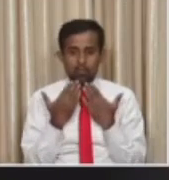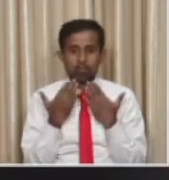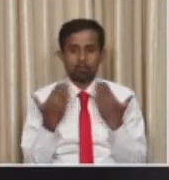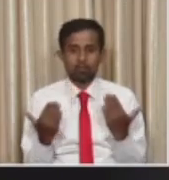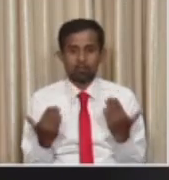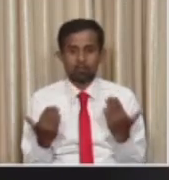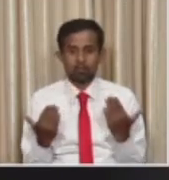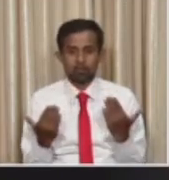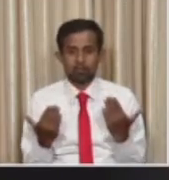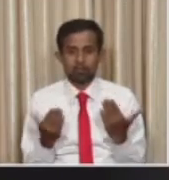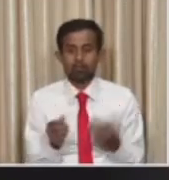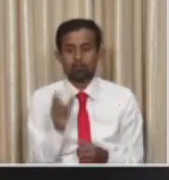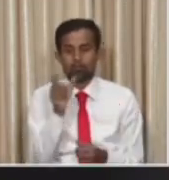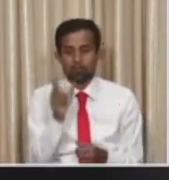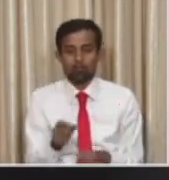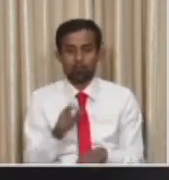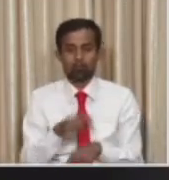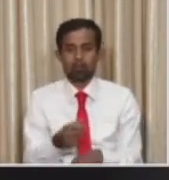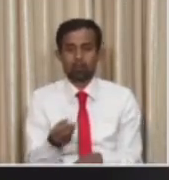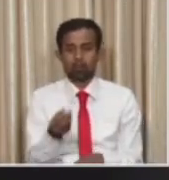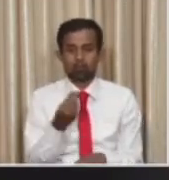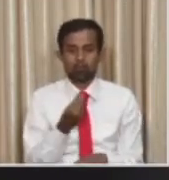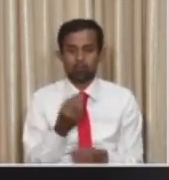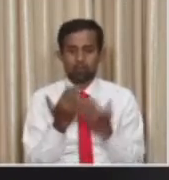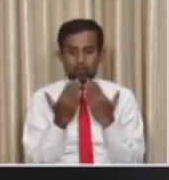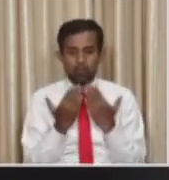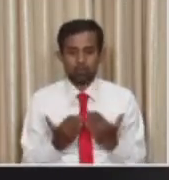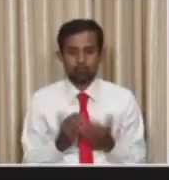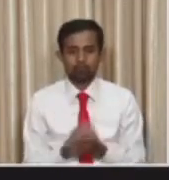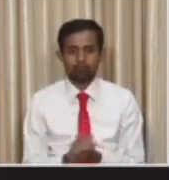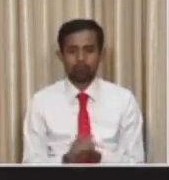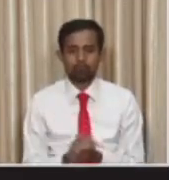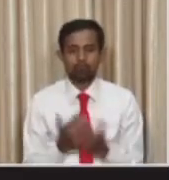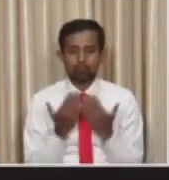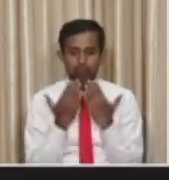කරමින් ඔබතුමාට මට කාර්ය වේලා ලබා දුන්නට ස්තුතිවන්ත වෙනවා. Thank you.